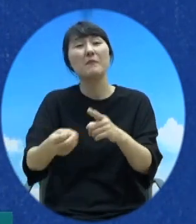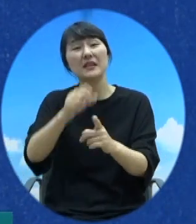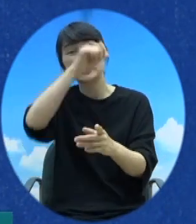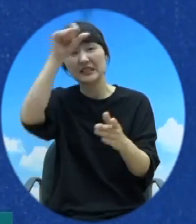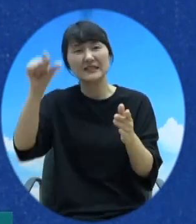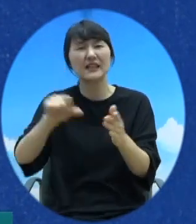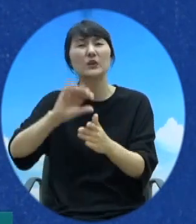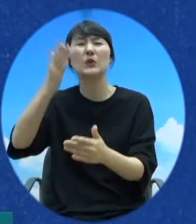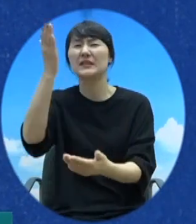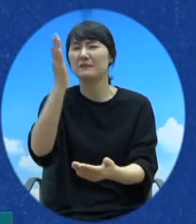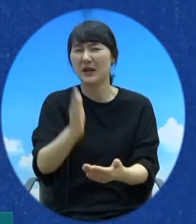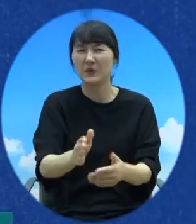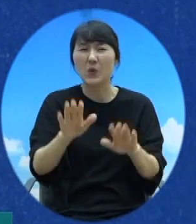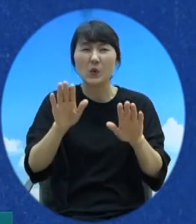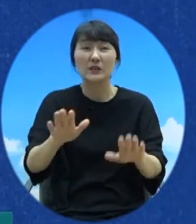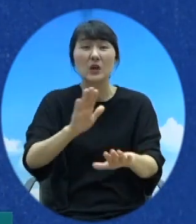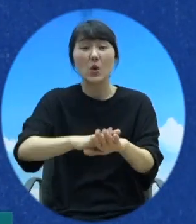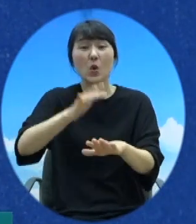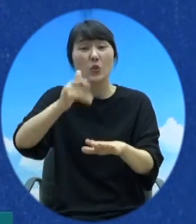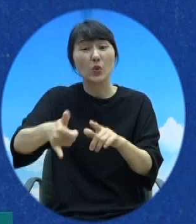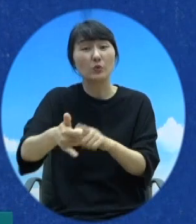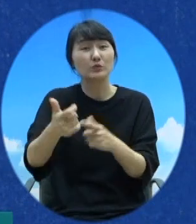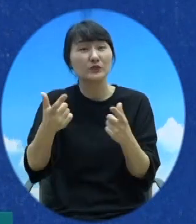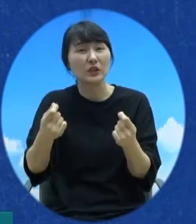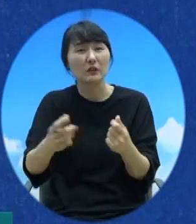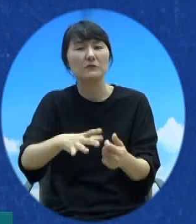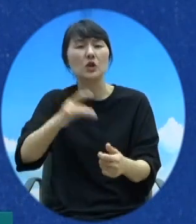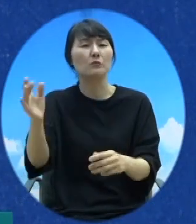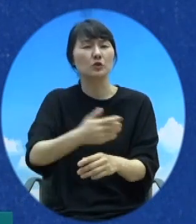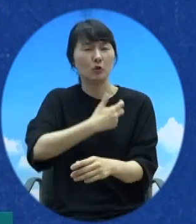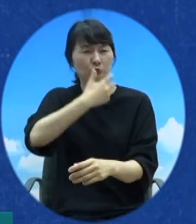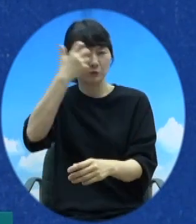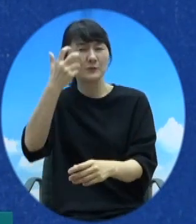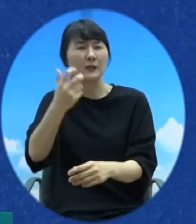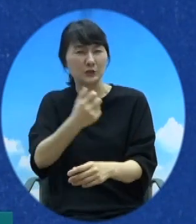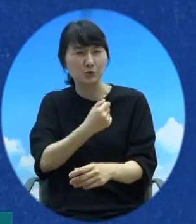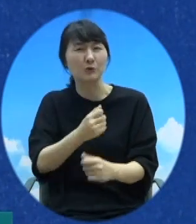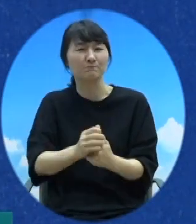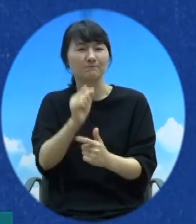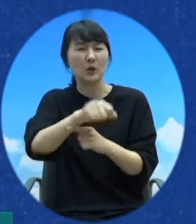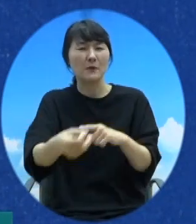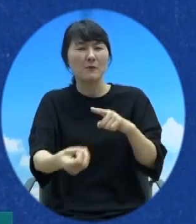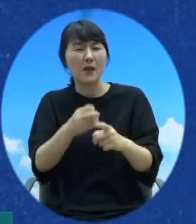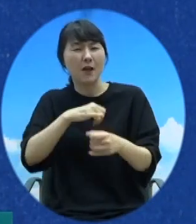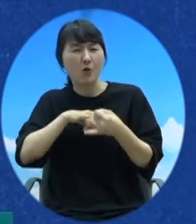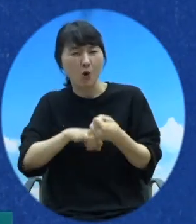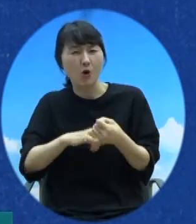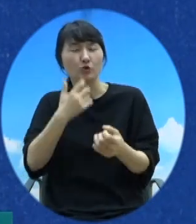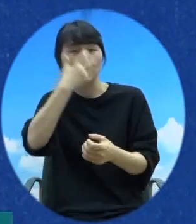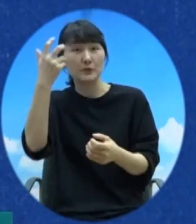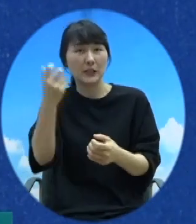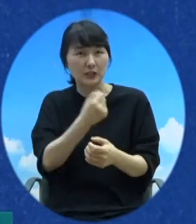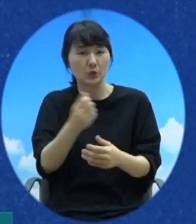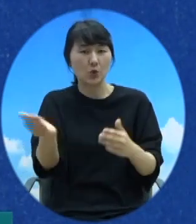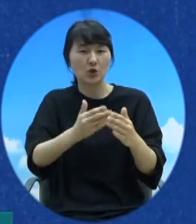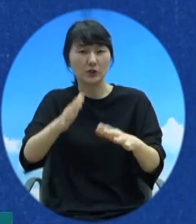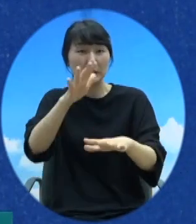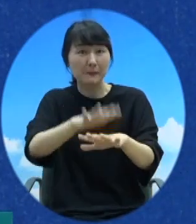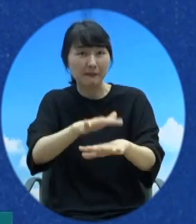아니라 이 농부처럼 처음부터 꿈을 꾸면서 제대로 된 밭에다가